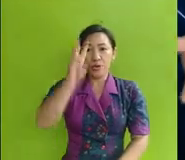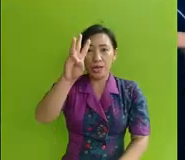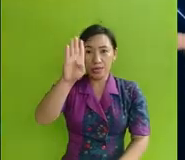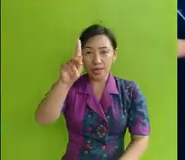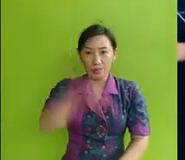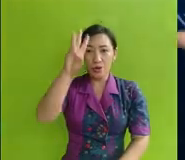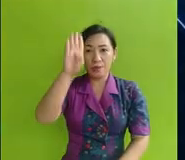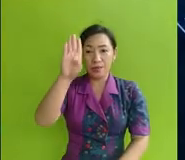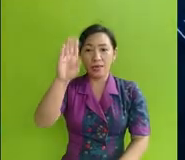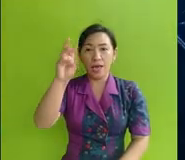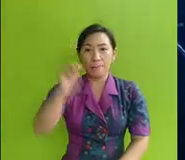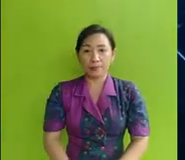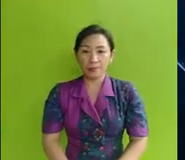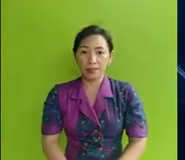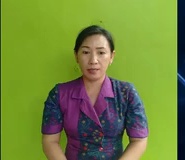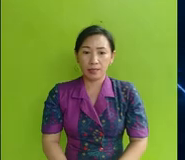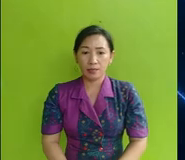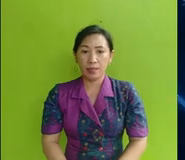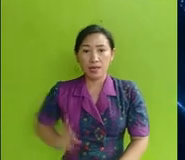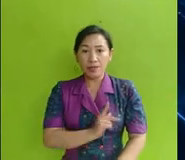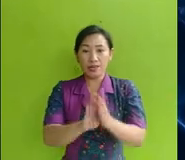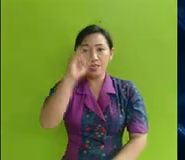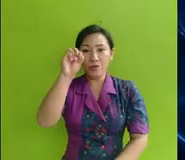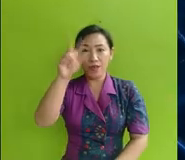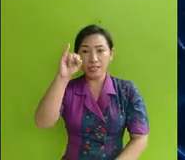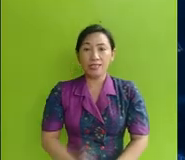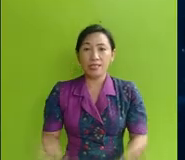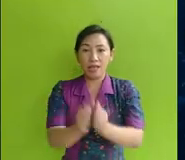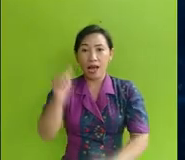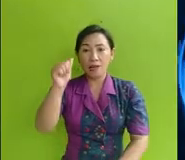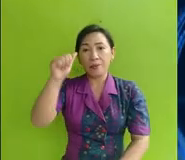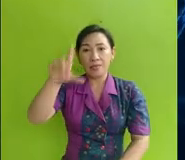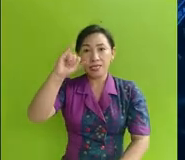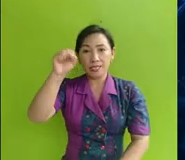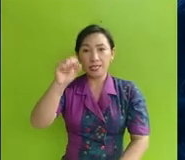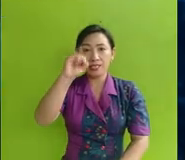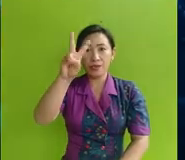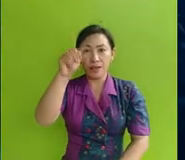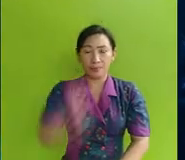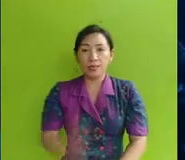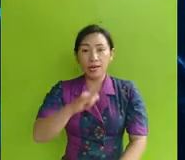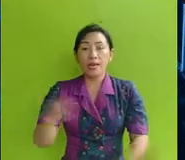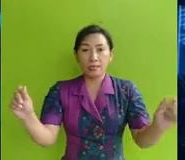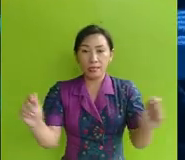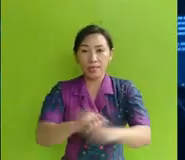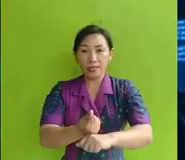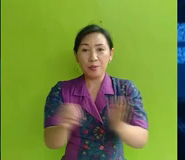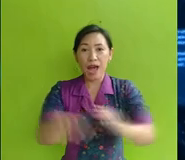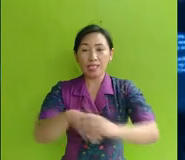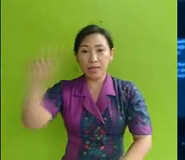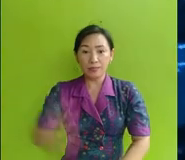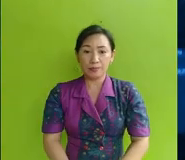Kami berinovasi dengan aplikasi SIVAN, Sistem Informasi, Evaluasi, dan Notifikasi yang